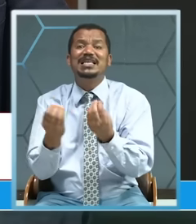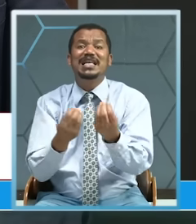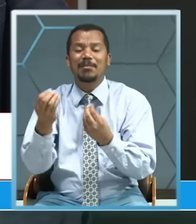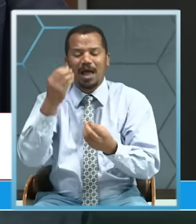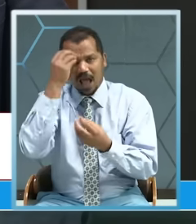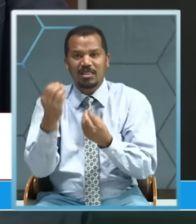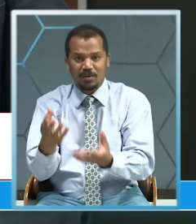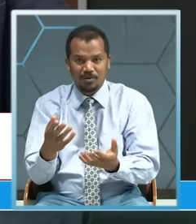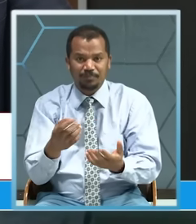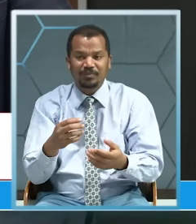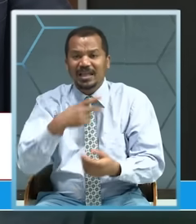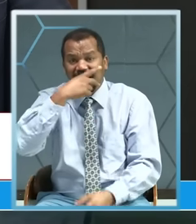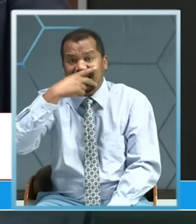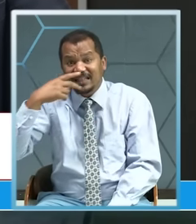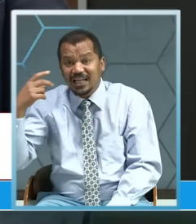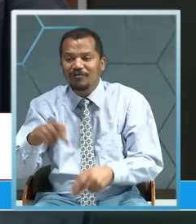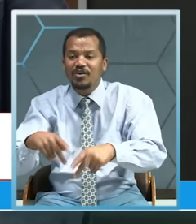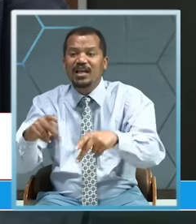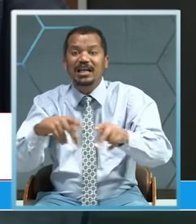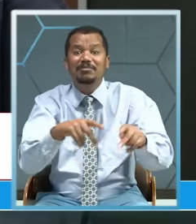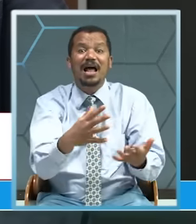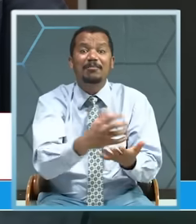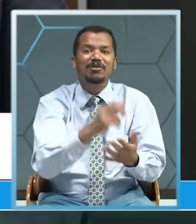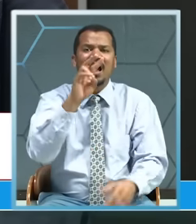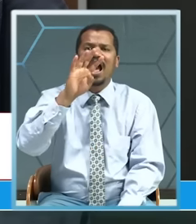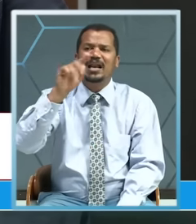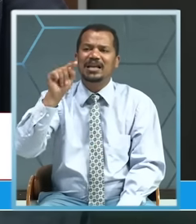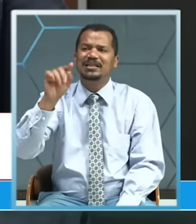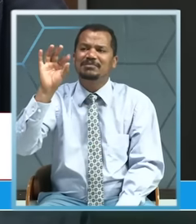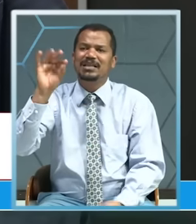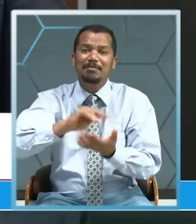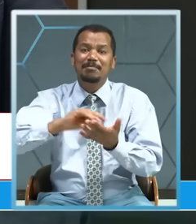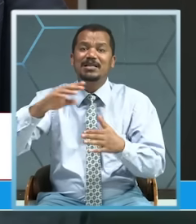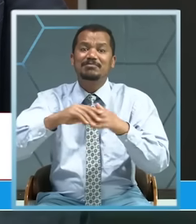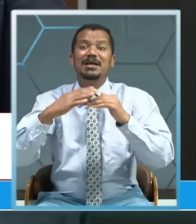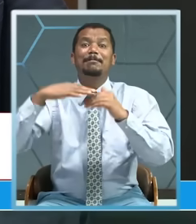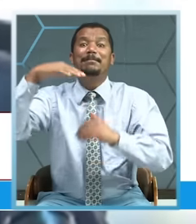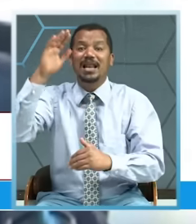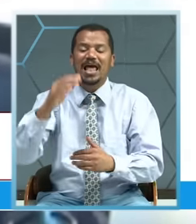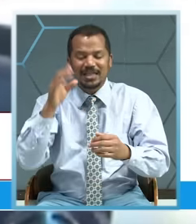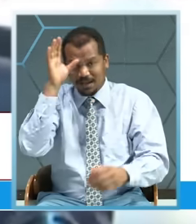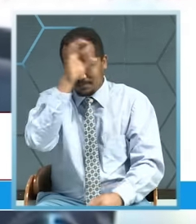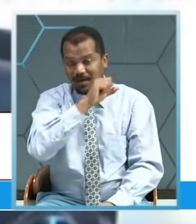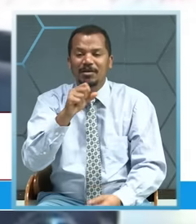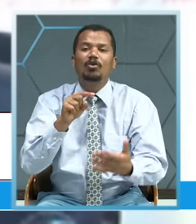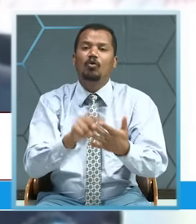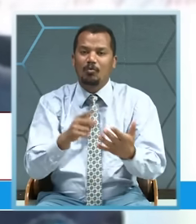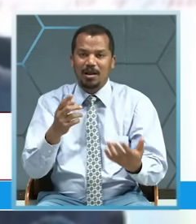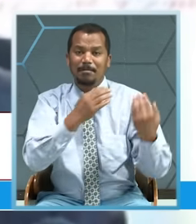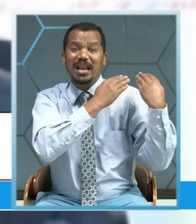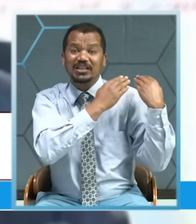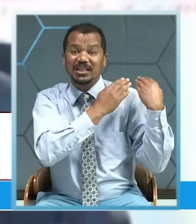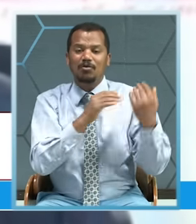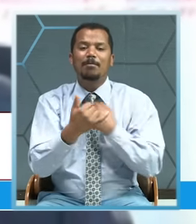ገበያ ባለስልጣን አስታወቀ። የተዘረፈው የግብርና ምርቶች ከ24.9 ሚሊዮን ብር በላይ እንደሚገመት